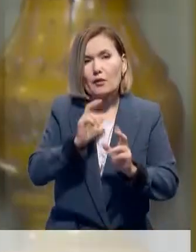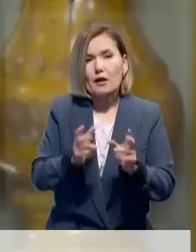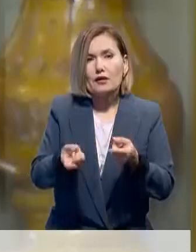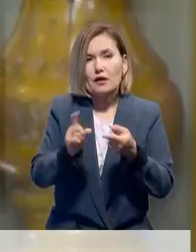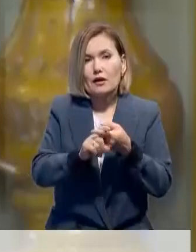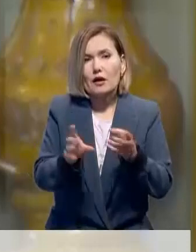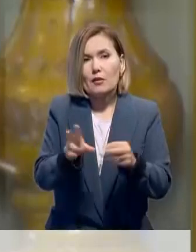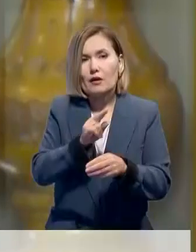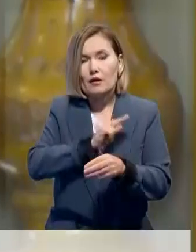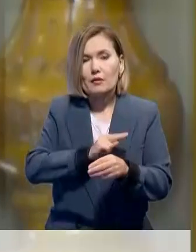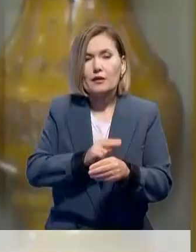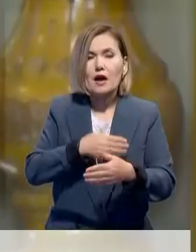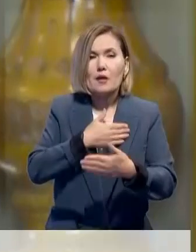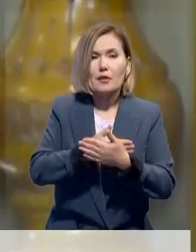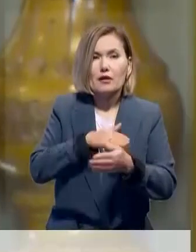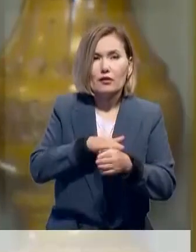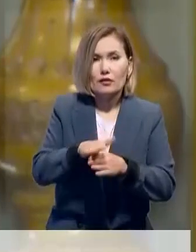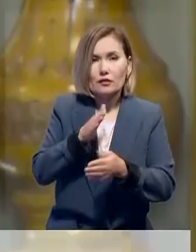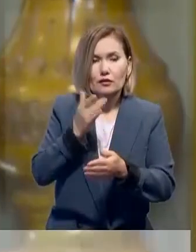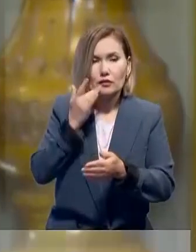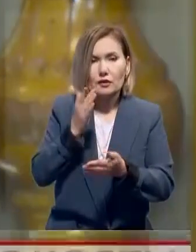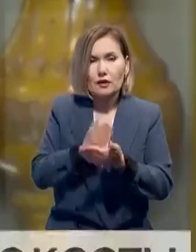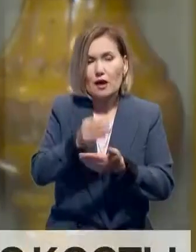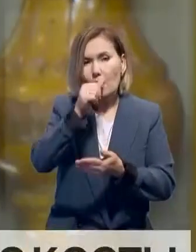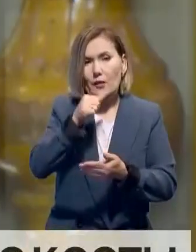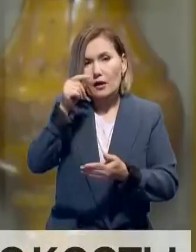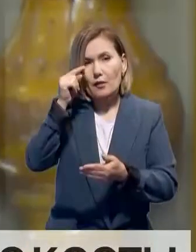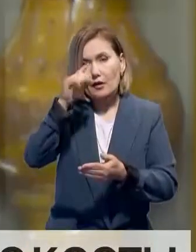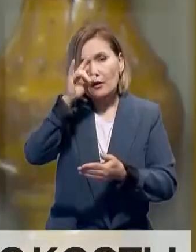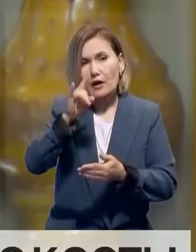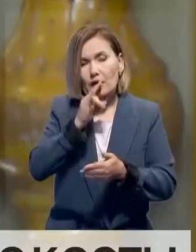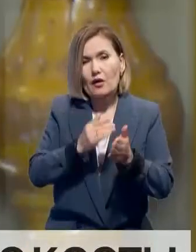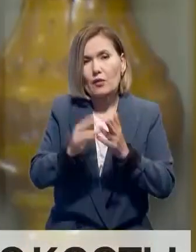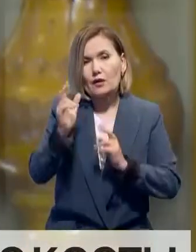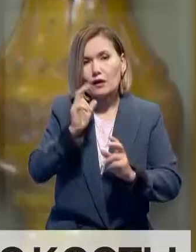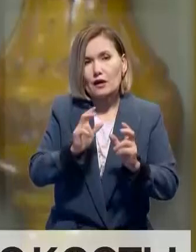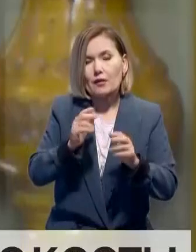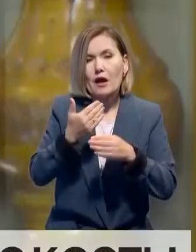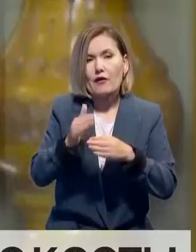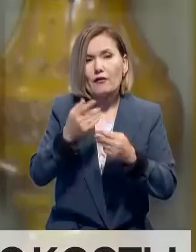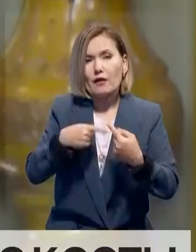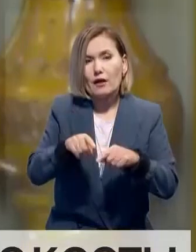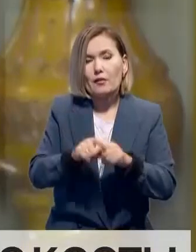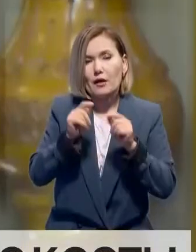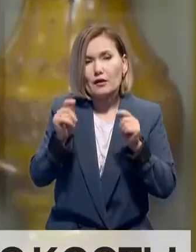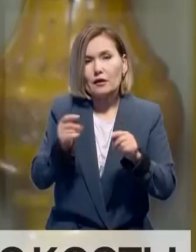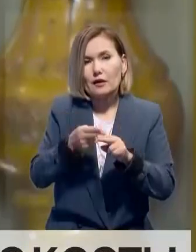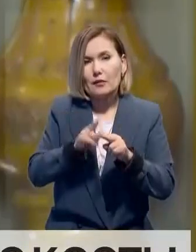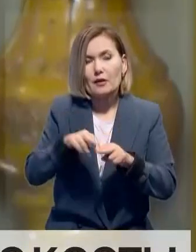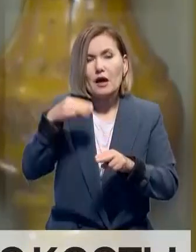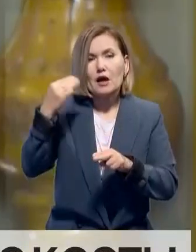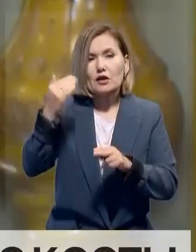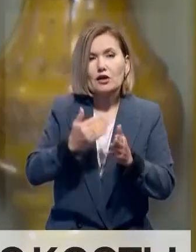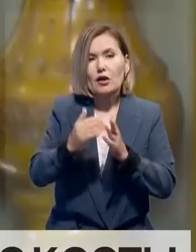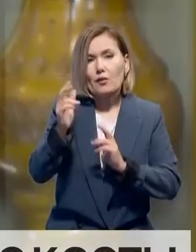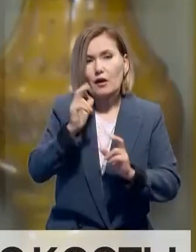арасындағы өзара ықпалдастықты белсенді түрде дамытып келеді. Былтыр Қырғызстанда Қазақстанның жоғары оқу орындарының филиалдары ашылды. Сонымен қатар Тәжікстанның